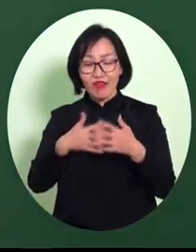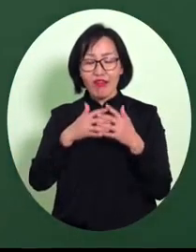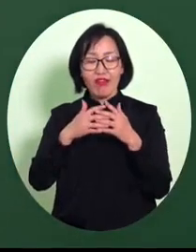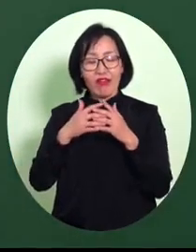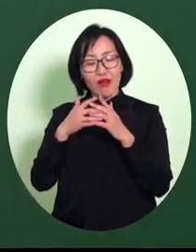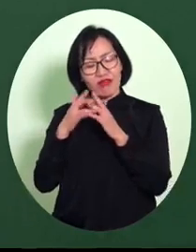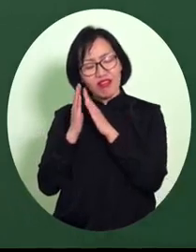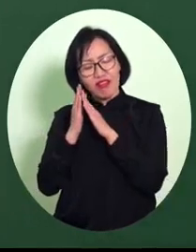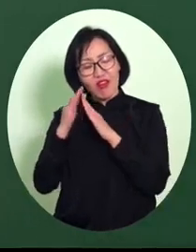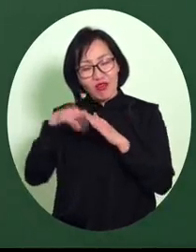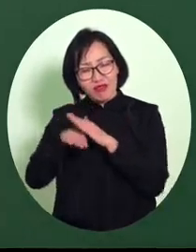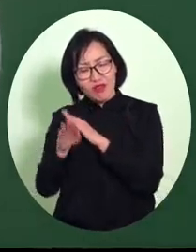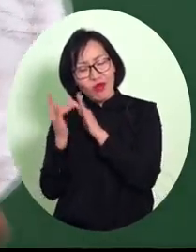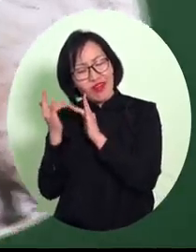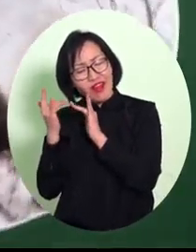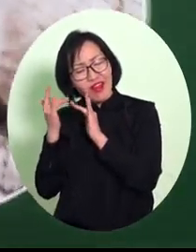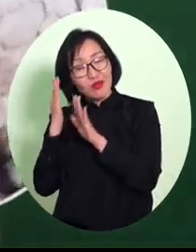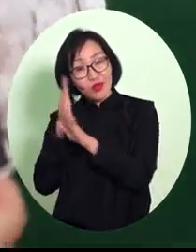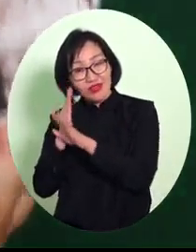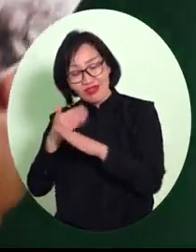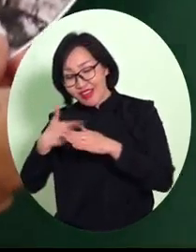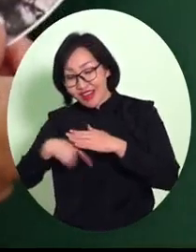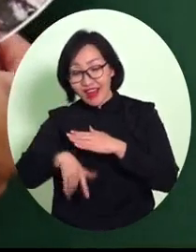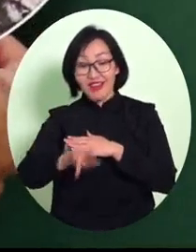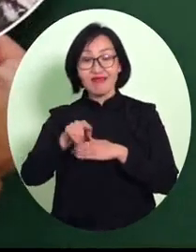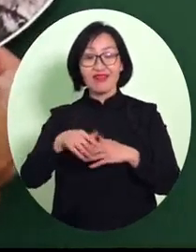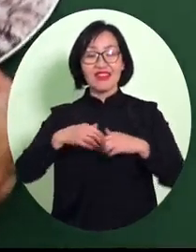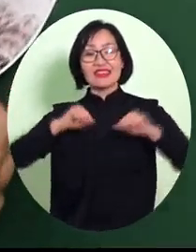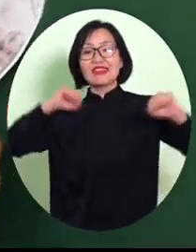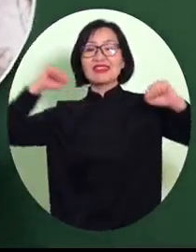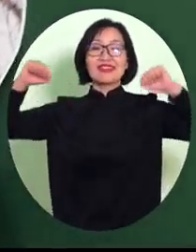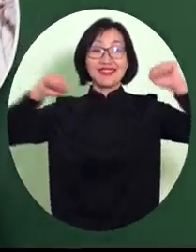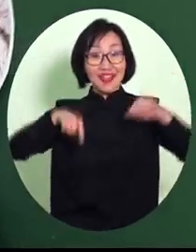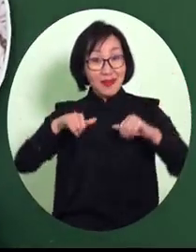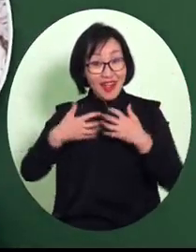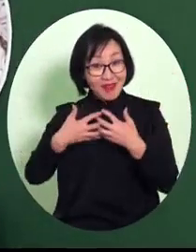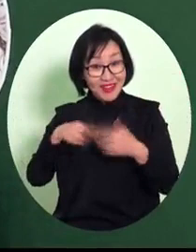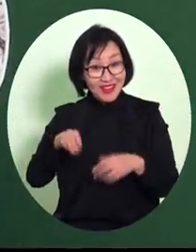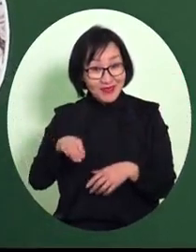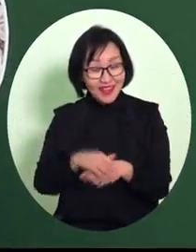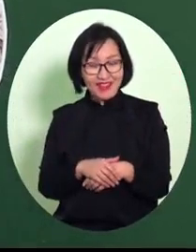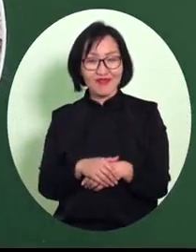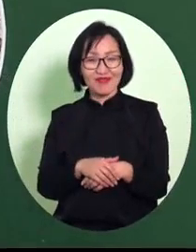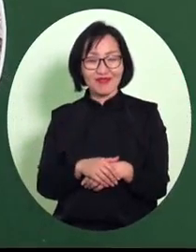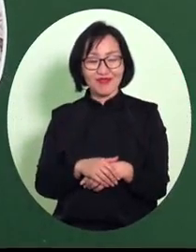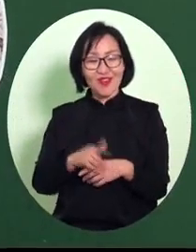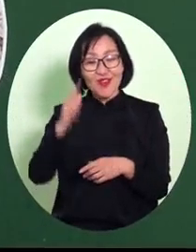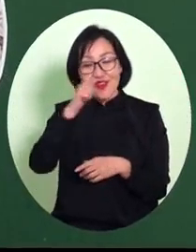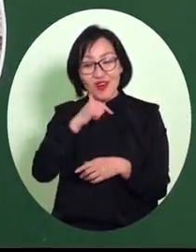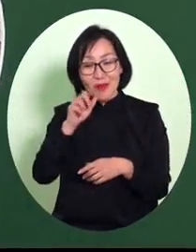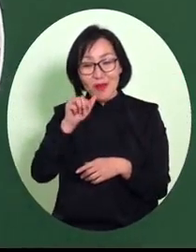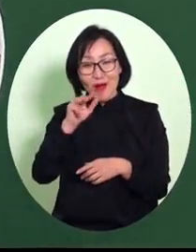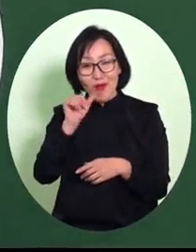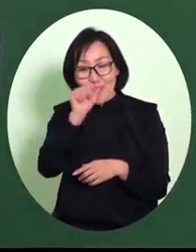нь? Ичээнээсээ хөдөлдөг. За мөн амтд ичээнээсээ гарахтаа яадаг вэ хүүхдүүдээ? Өө зарим нь та нар харж байгаа бол